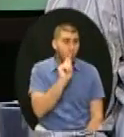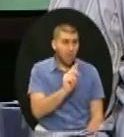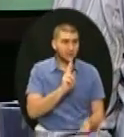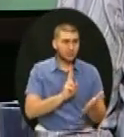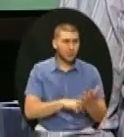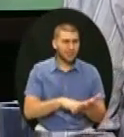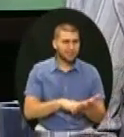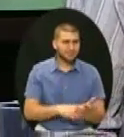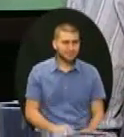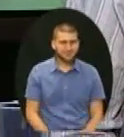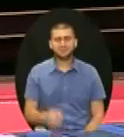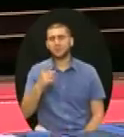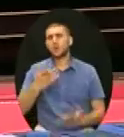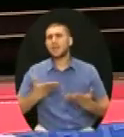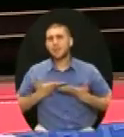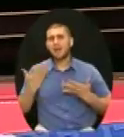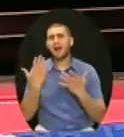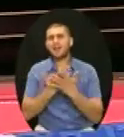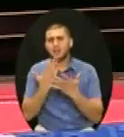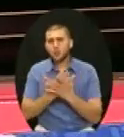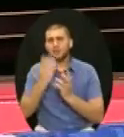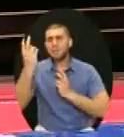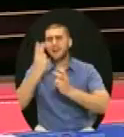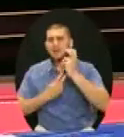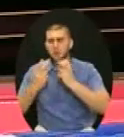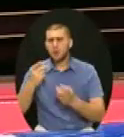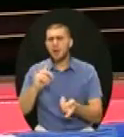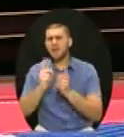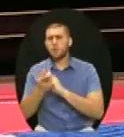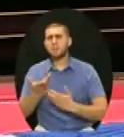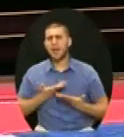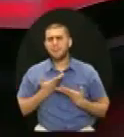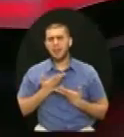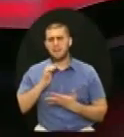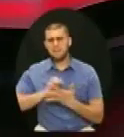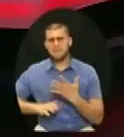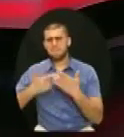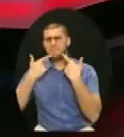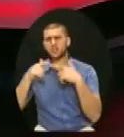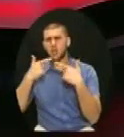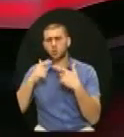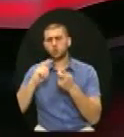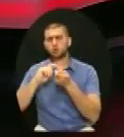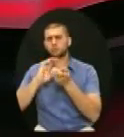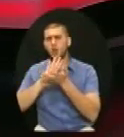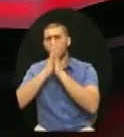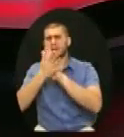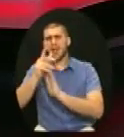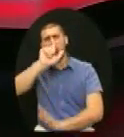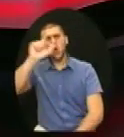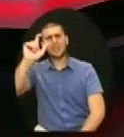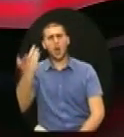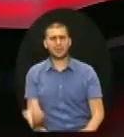צודק, אוקיי. ויקבל חדשות ומידע, הוא מקבל מאמרי פרשנות שהופכים לכותרת